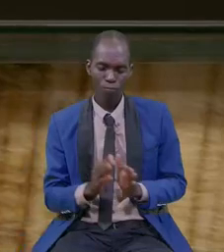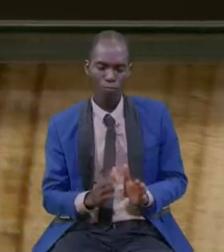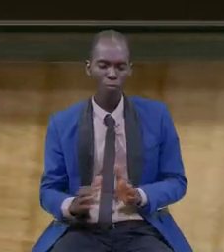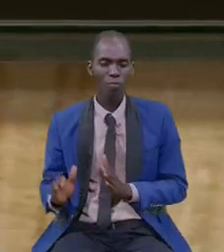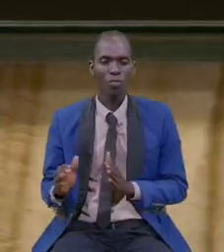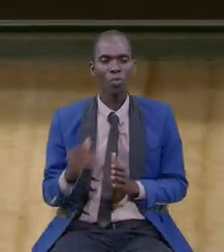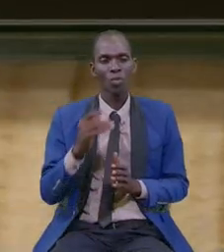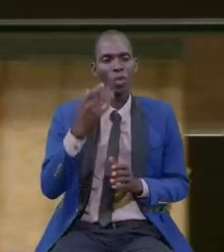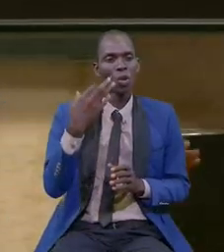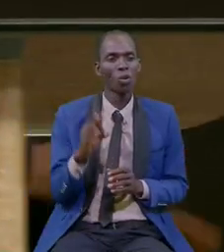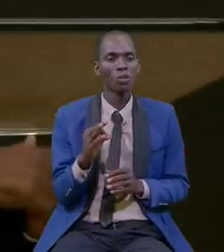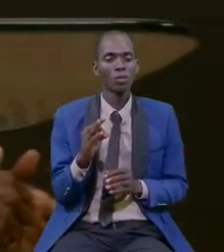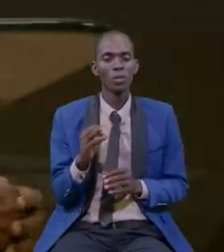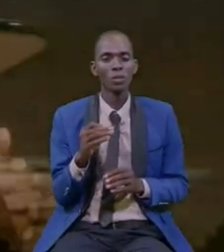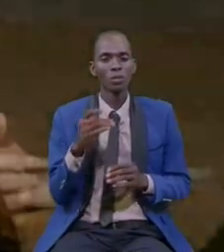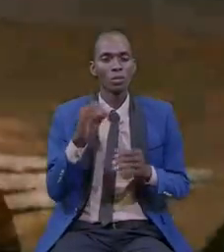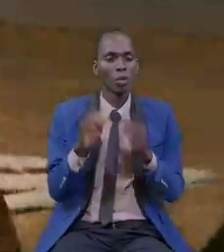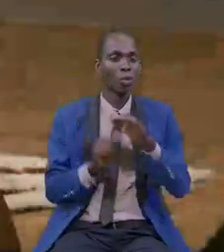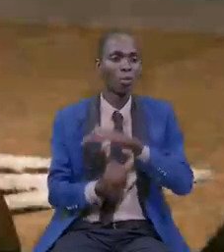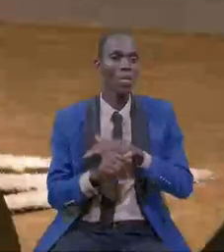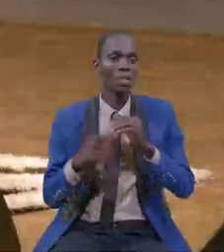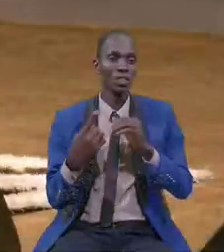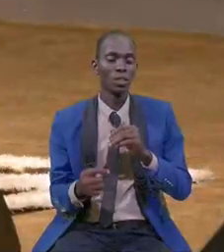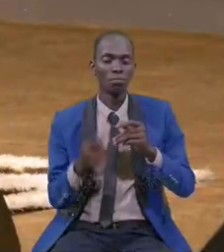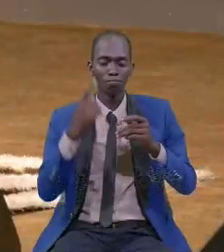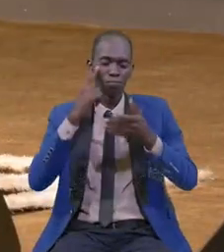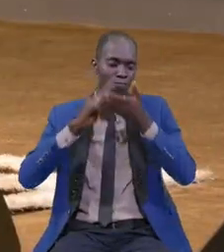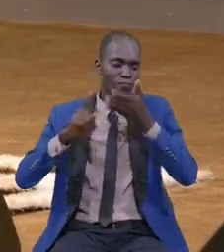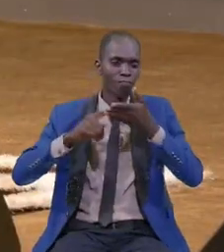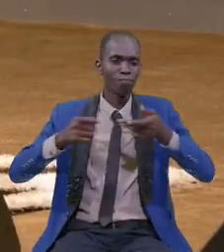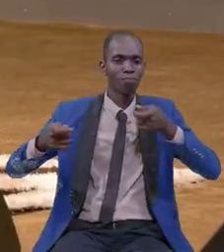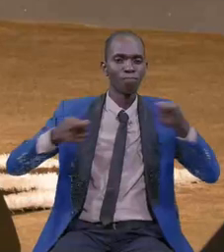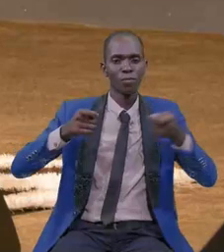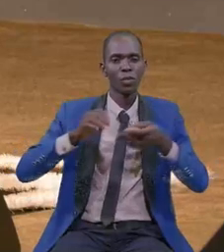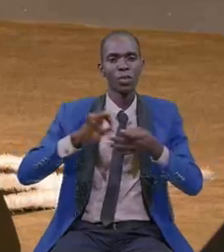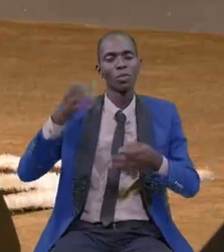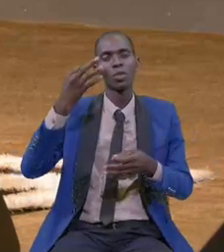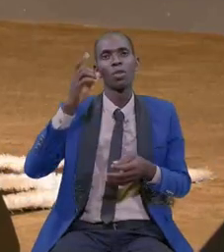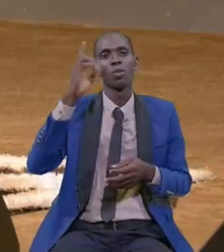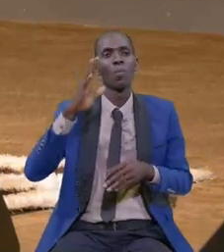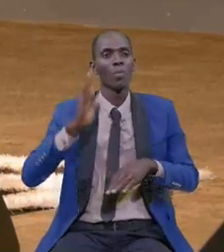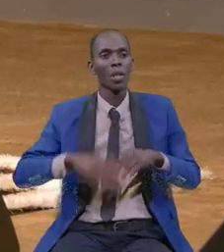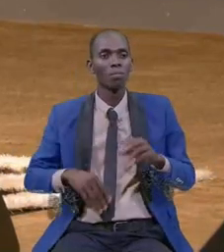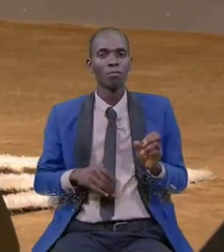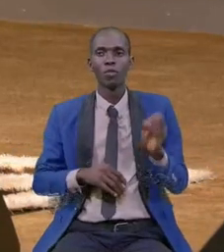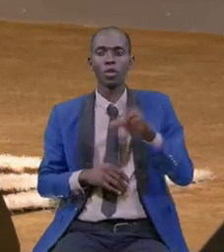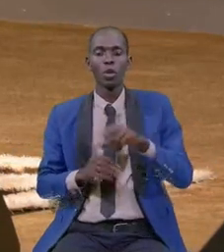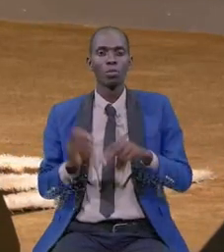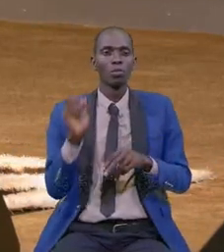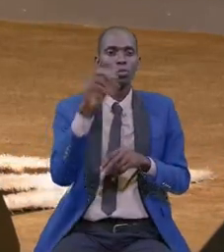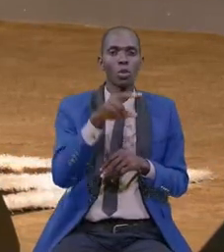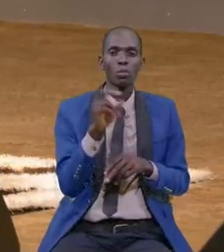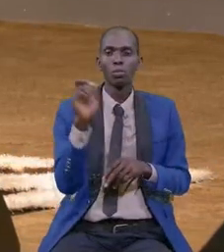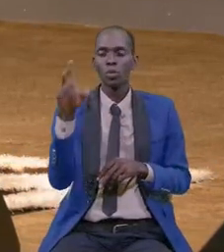puissance et la l'esprit valent de Dieu au lieu de courir ici et là de courir ici et là seulement